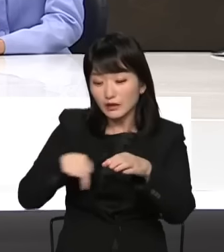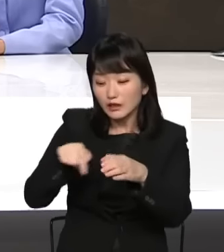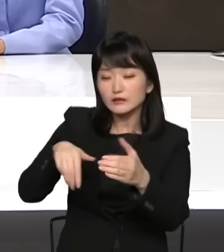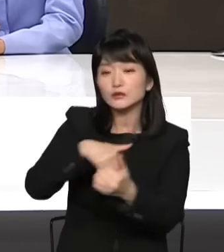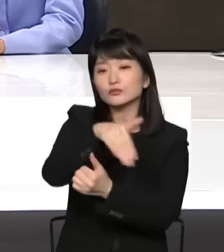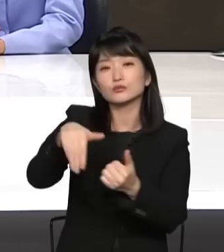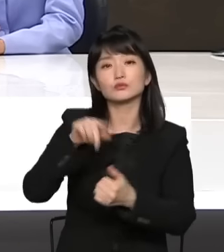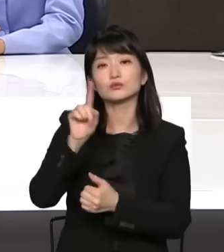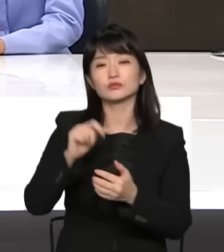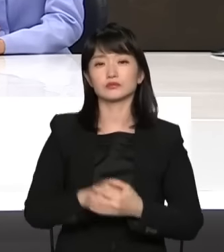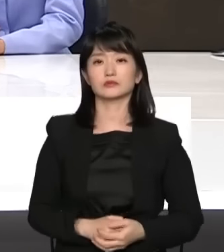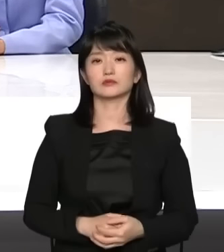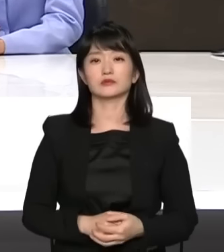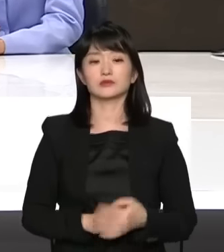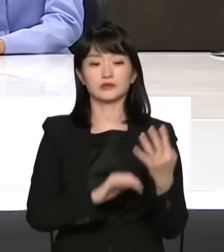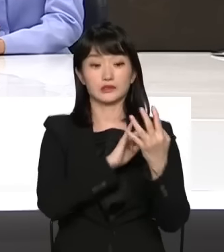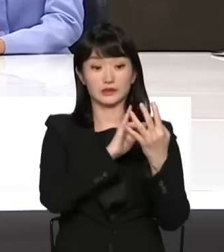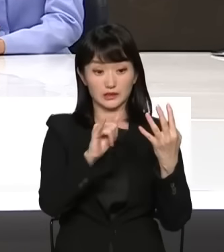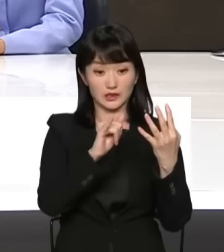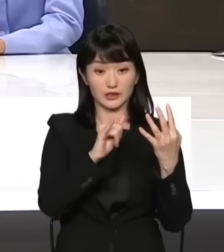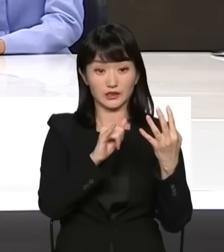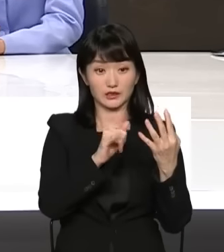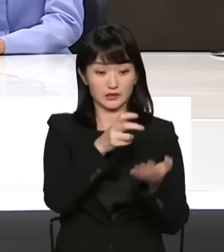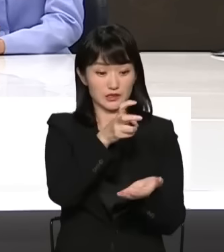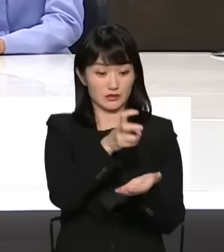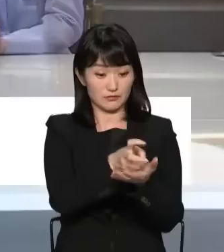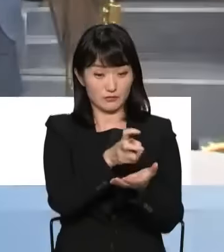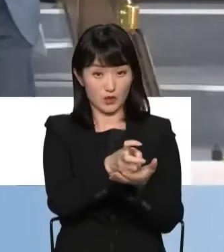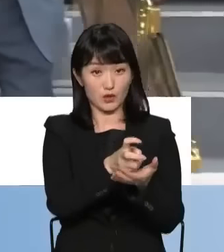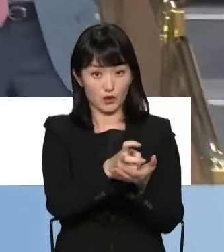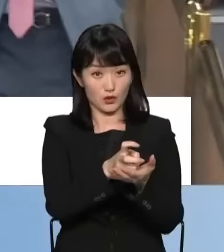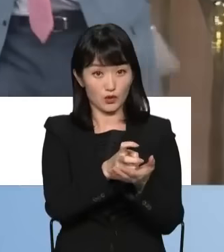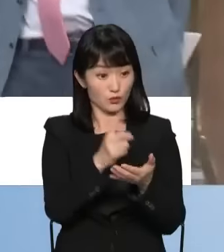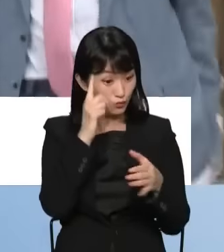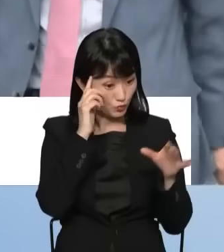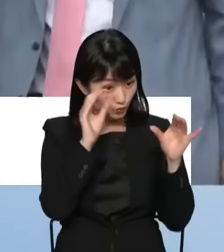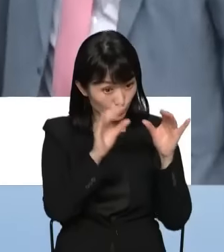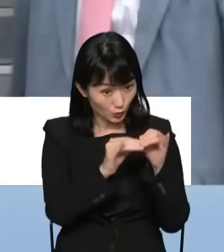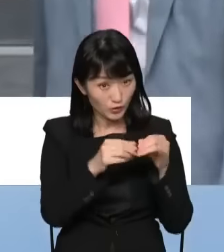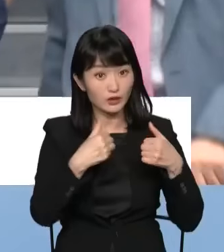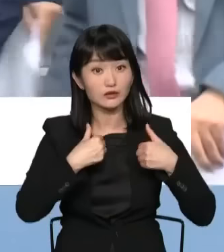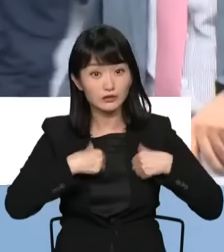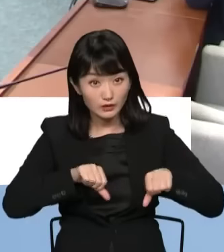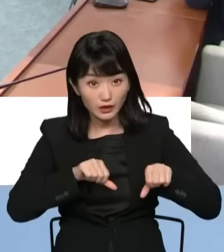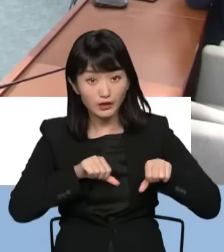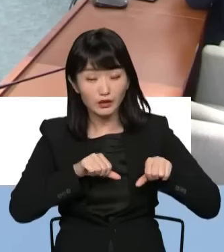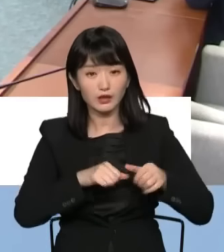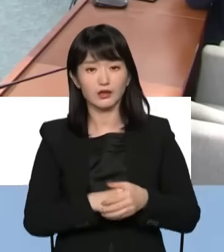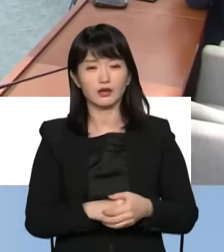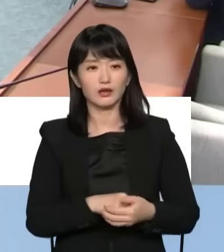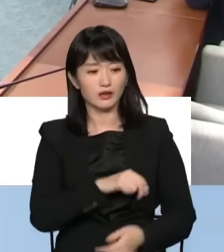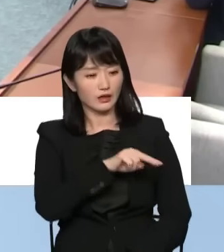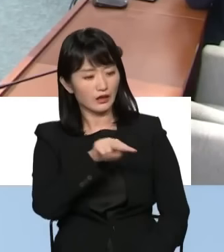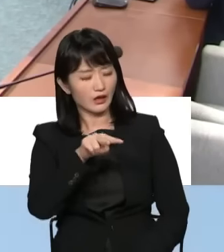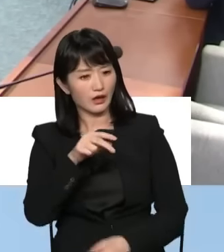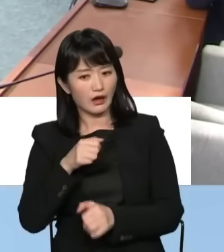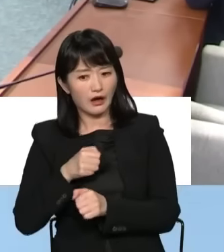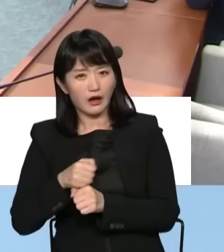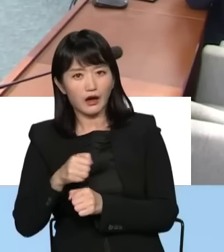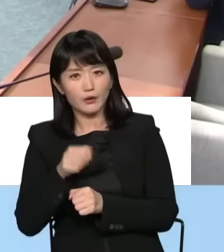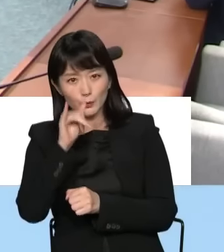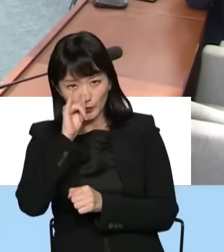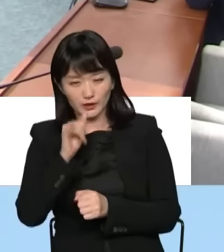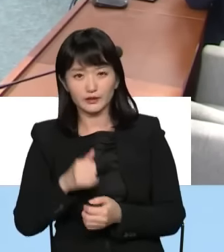내분의 그 분이 가결 혹은 기권을 던져 있기 때문에 아무래도 좀 당황하는 그런 측면들이